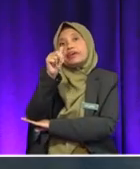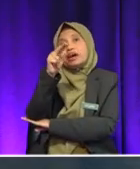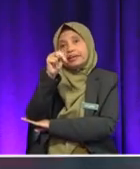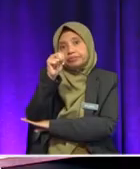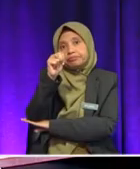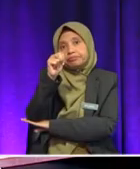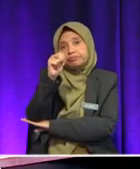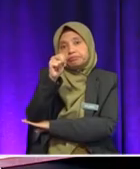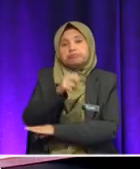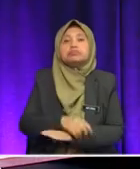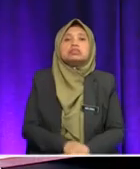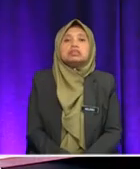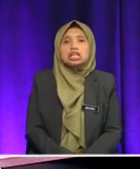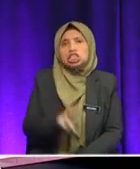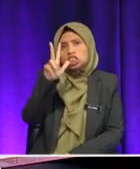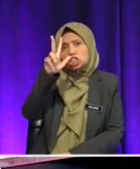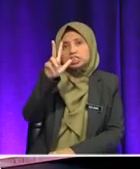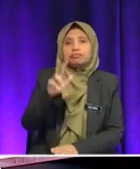tiga lagi